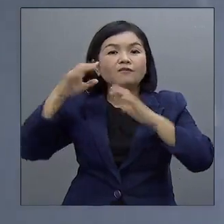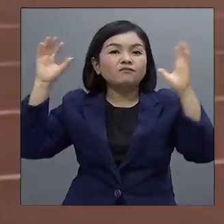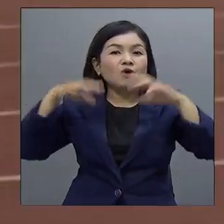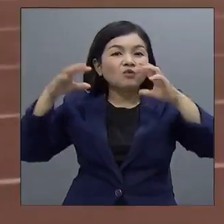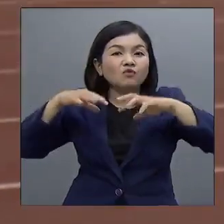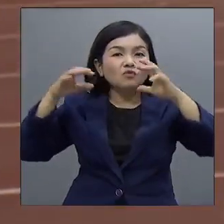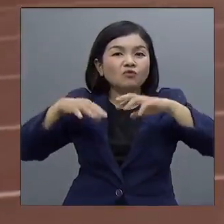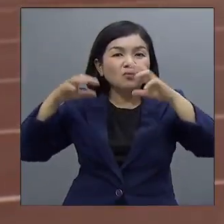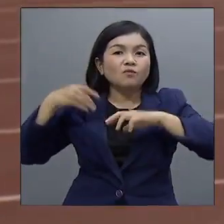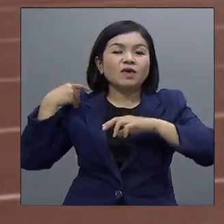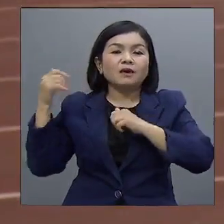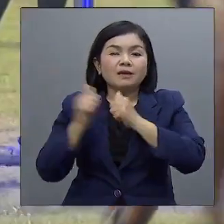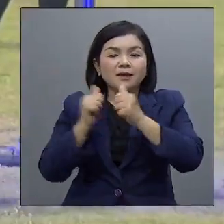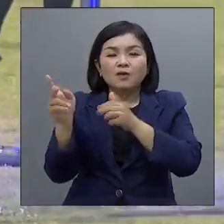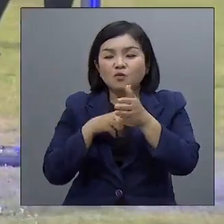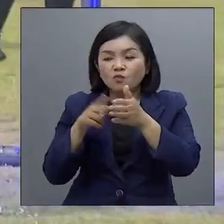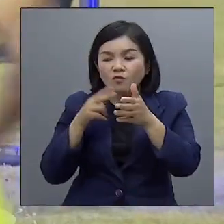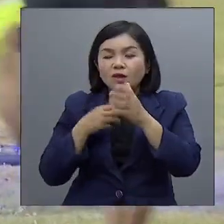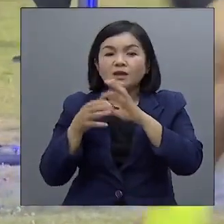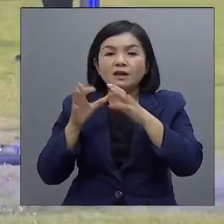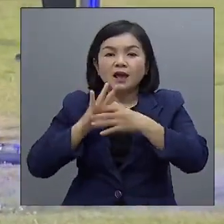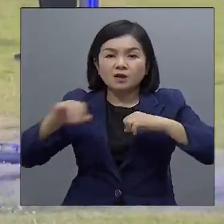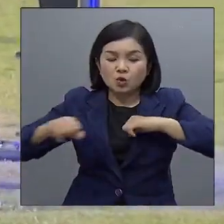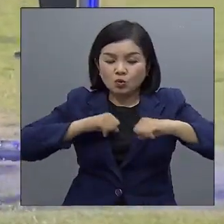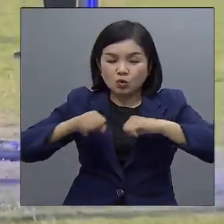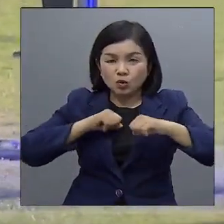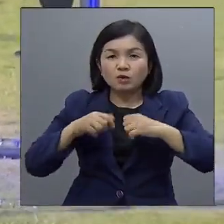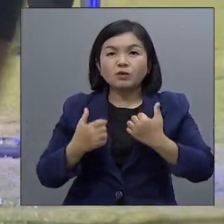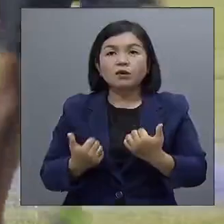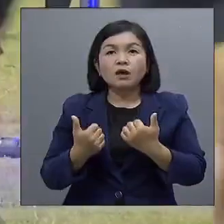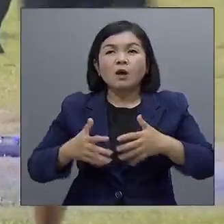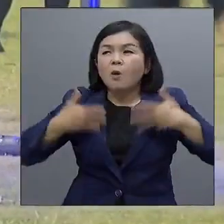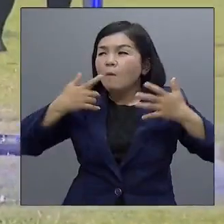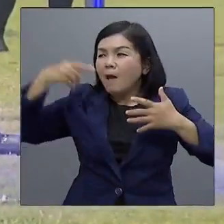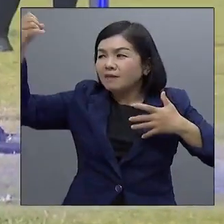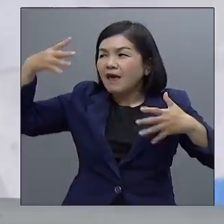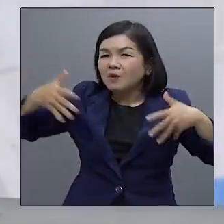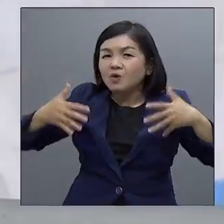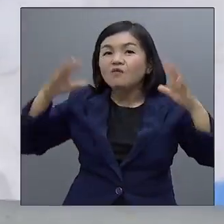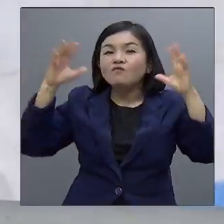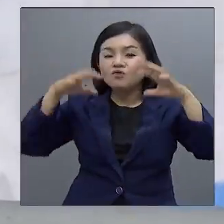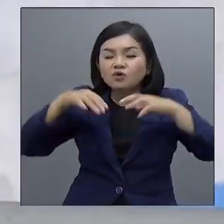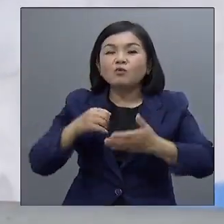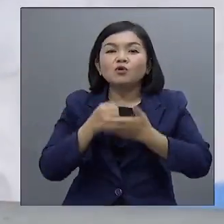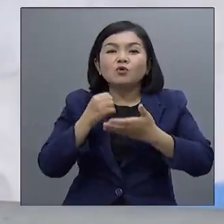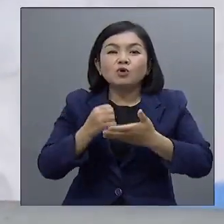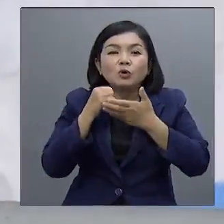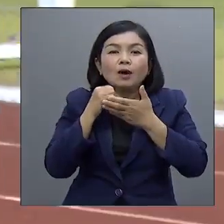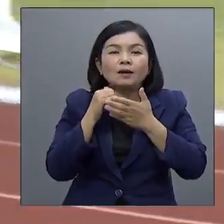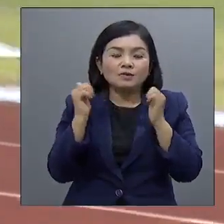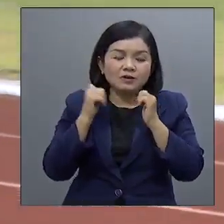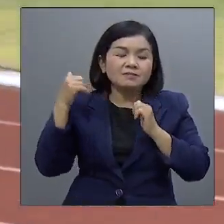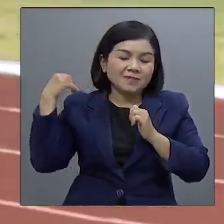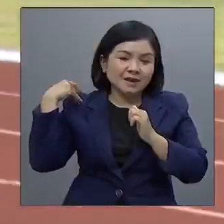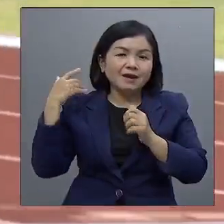าถึงในการแข่งขันกีฬาเยาวชนแห่งชาติครั้งนี้นะครับที่ต้องบอกว่าอากาศร้อนมาหลายวันก็ได้ฝนตกลงมาเนี่ยก็คือชุ่มฉ่ำเลยทีเดียวครับ